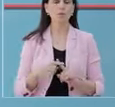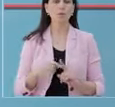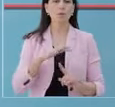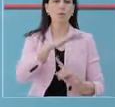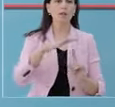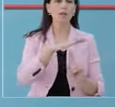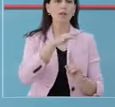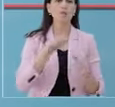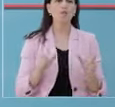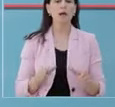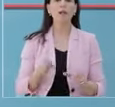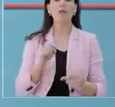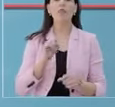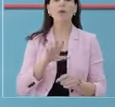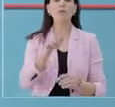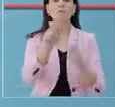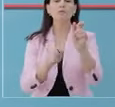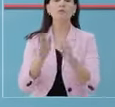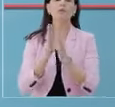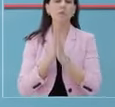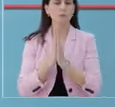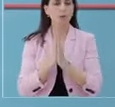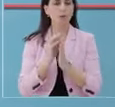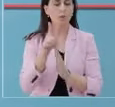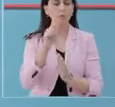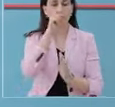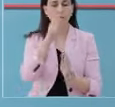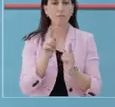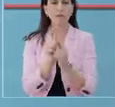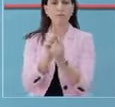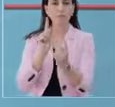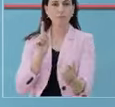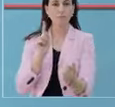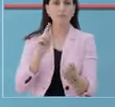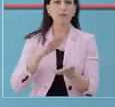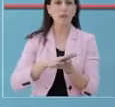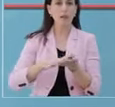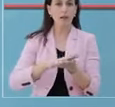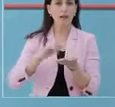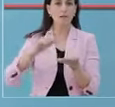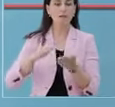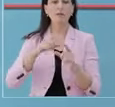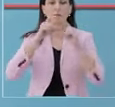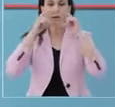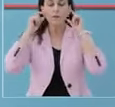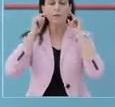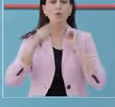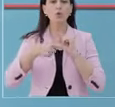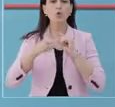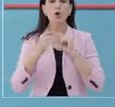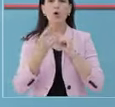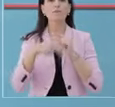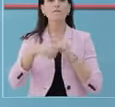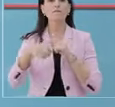herë qytetarëve. Lutemi të respektoni distancimin fizik dhe higjienën personale. Shmangni vizitat tek të afërmit për çfarëdo lloj